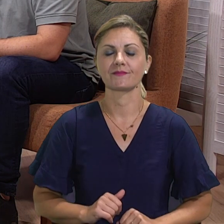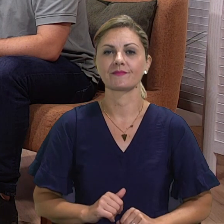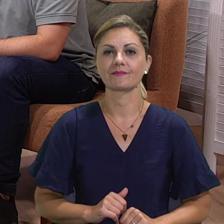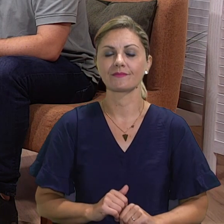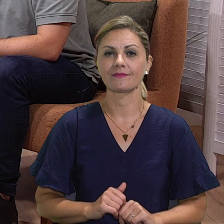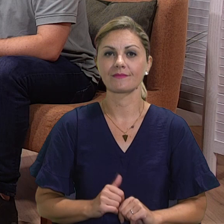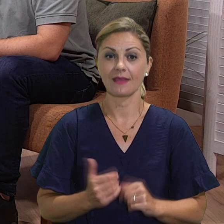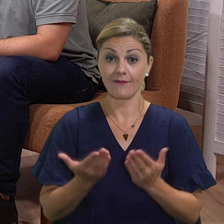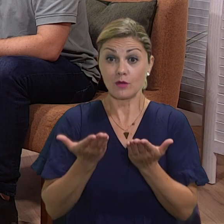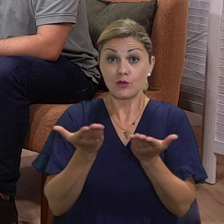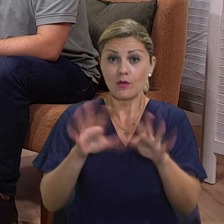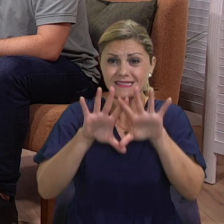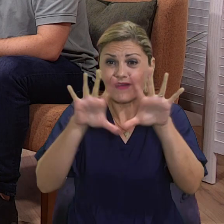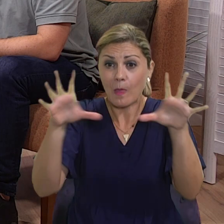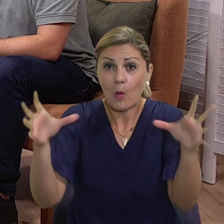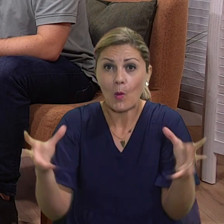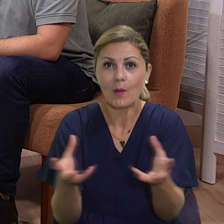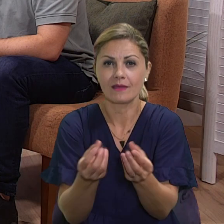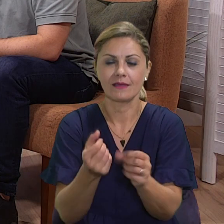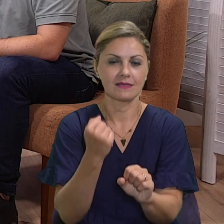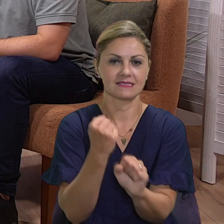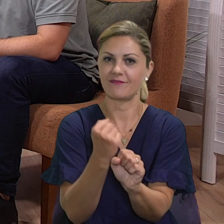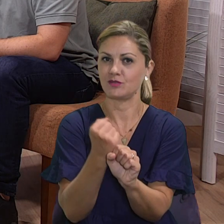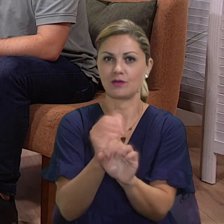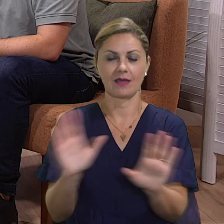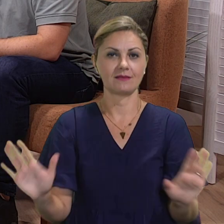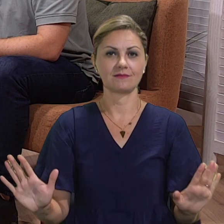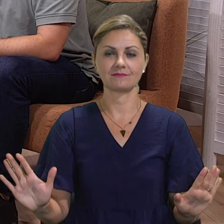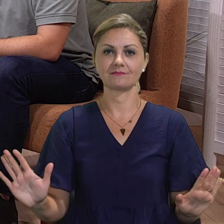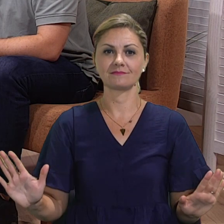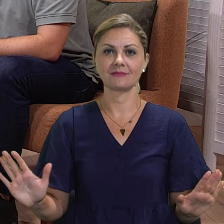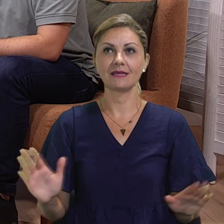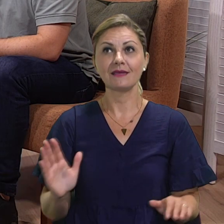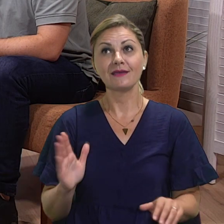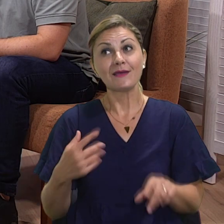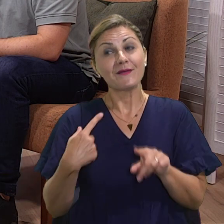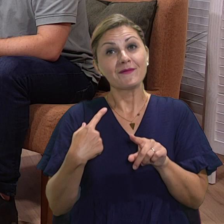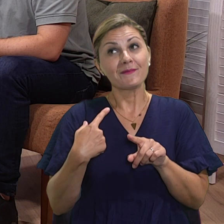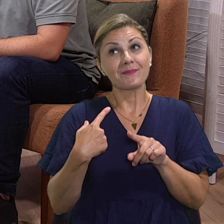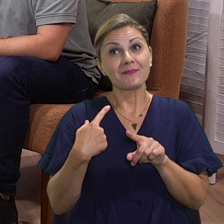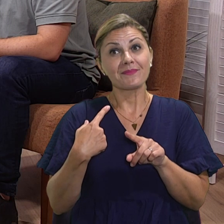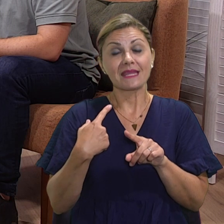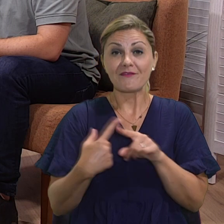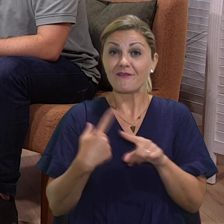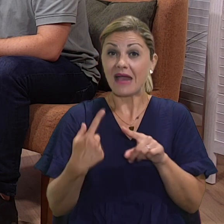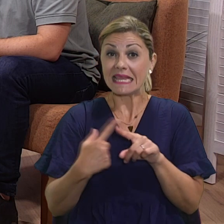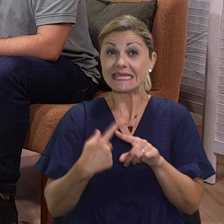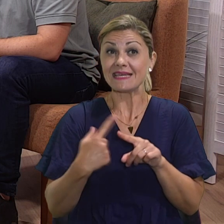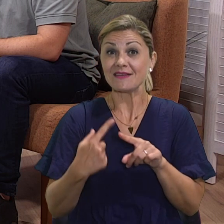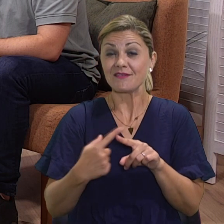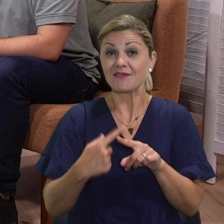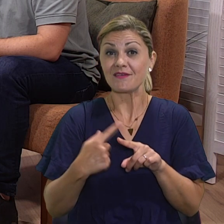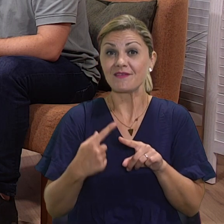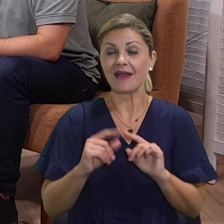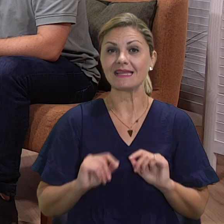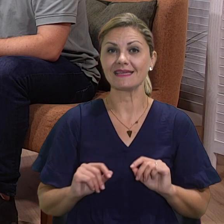na Čakavici napravljeno. Znači, rekao sam vam, to riječnik je gotovo, te kvizeve sam napravio, sam je još, ali to